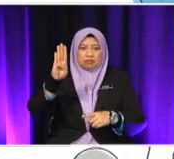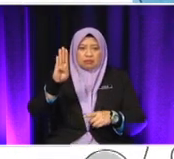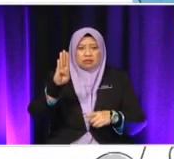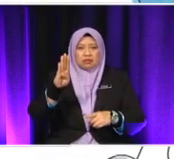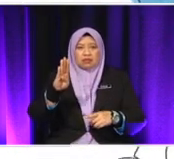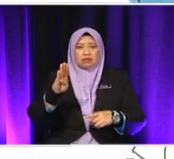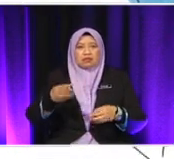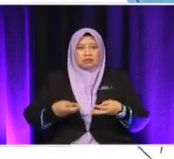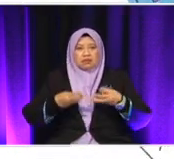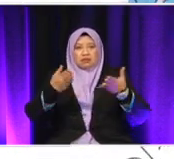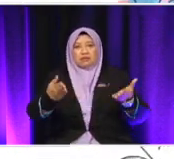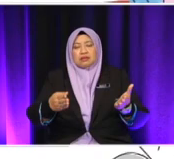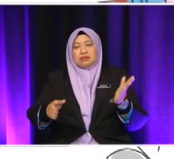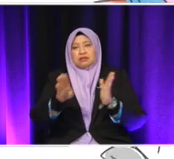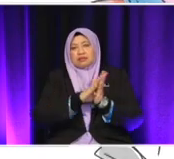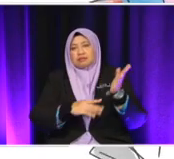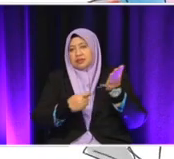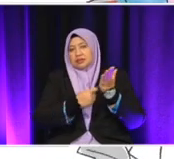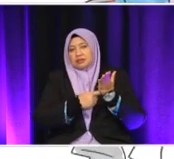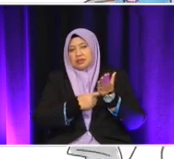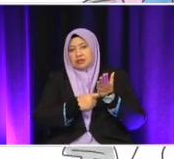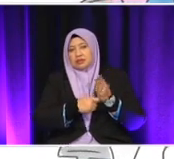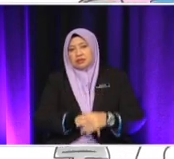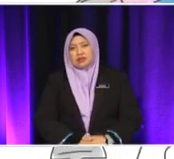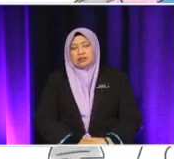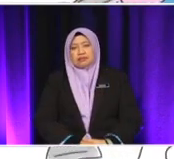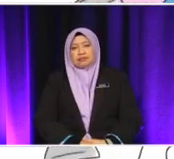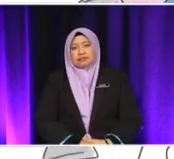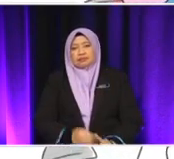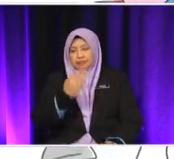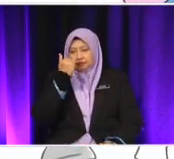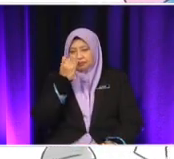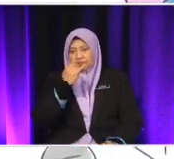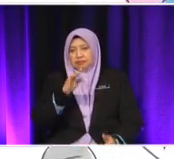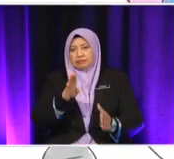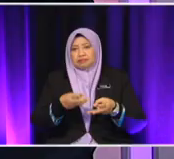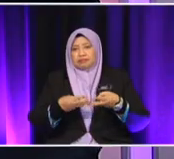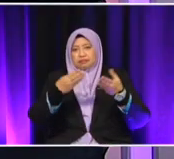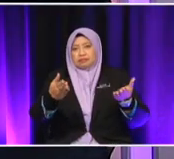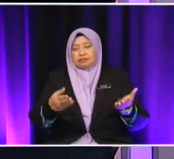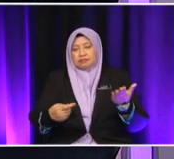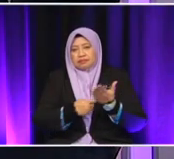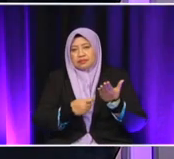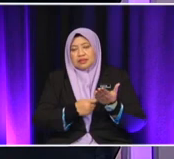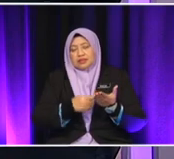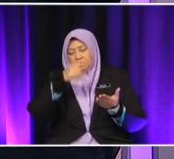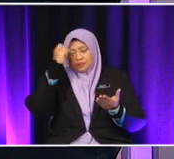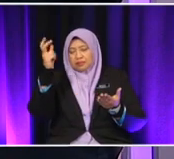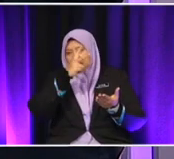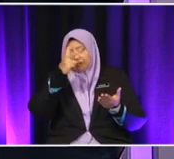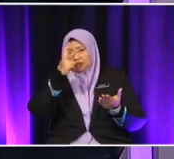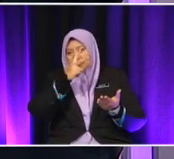penawaran pertama Kenapa penawaran bertambah sebab Kerajaan telah bayi satu bentuk